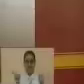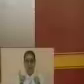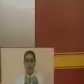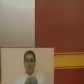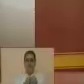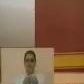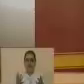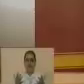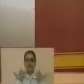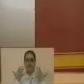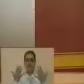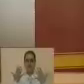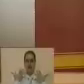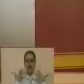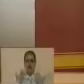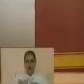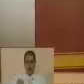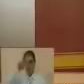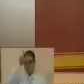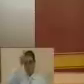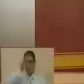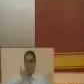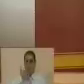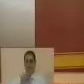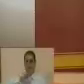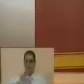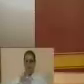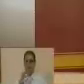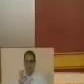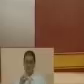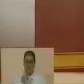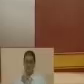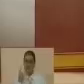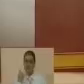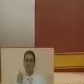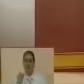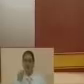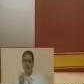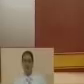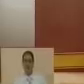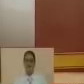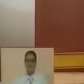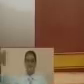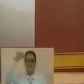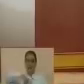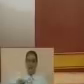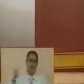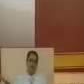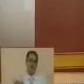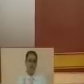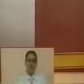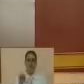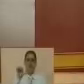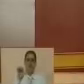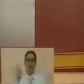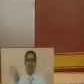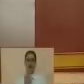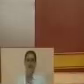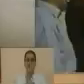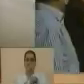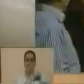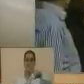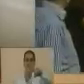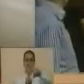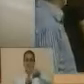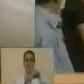السياحة سوزان عفاني ارتفاع الدخل السياحي للمملكة للعام الحالي، مؤكدة أن الاستثمار في المواقع السياحية أدى إلى زيادة